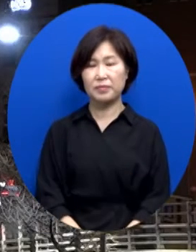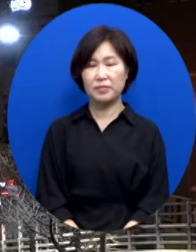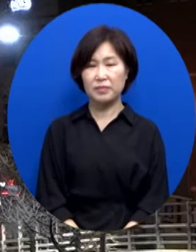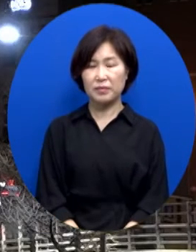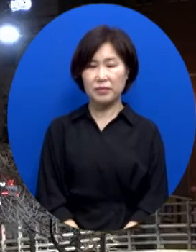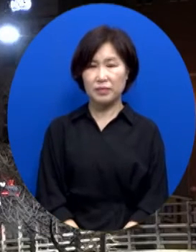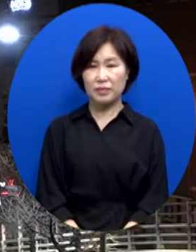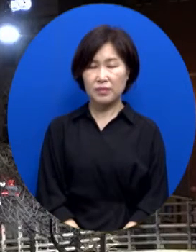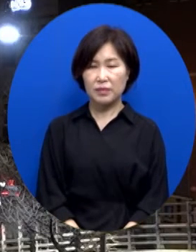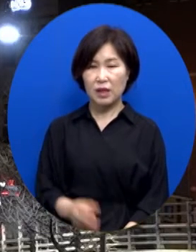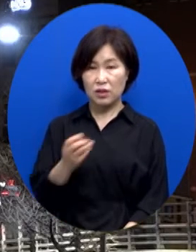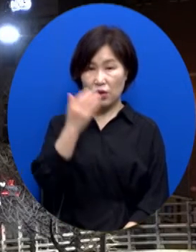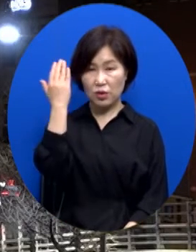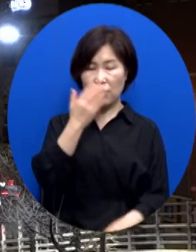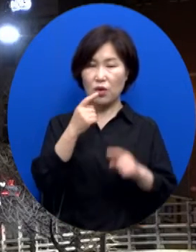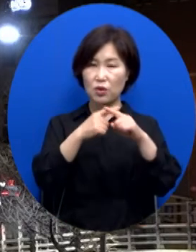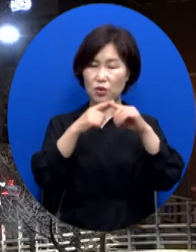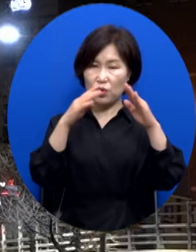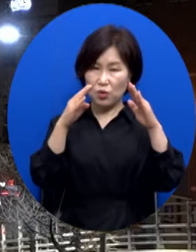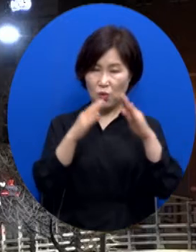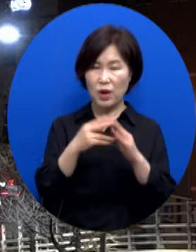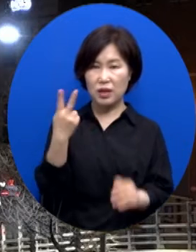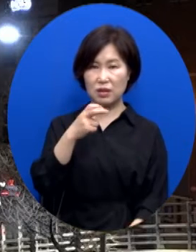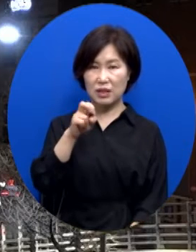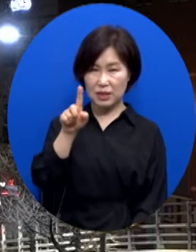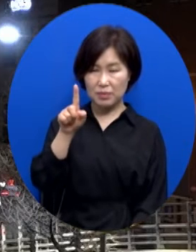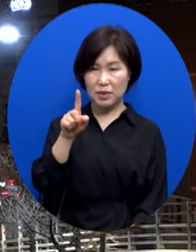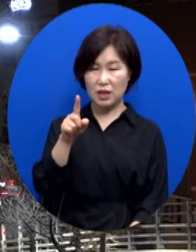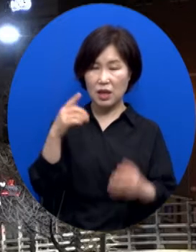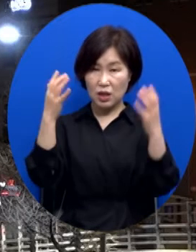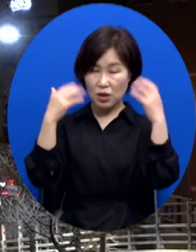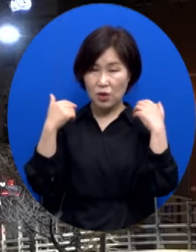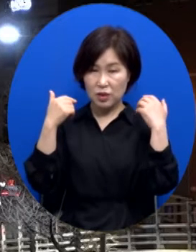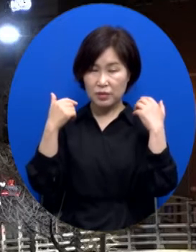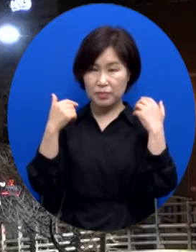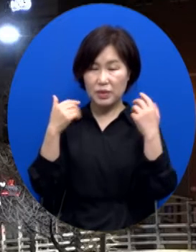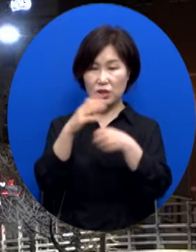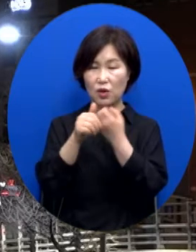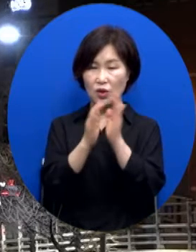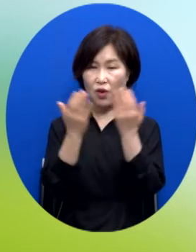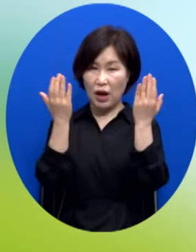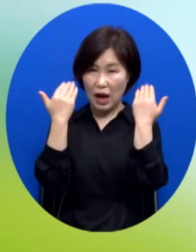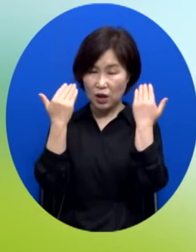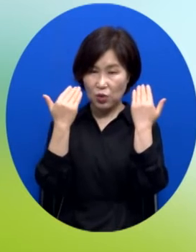예수교대한 성결교회가 2022 여름 성경학교 교재를 무료로 배포합니다.